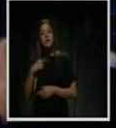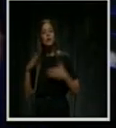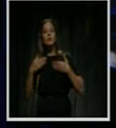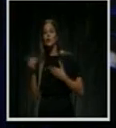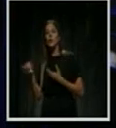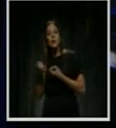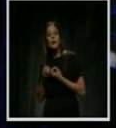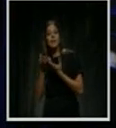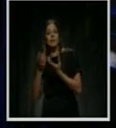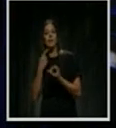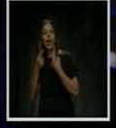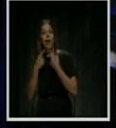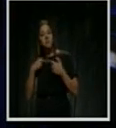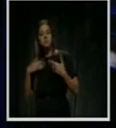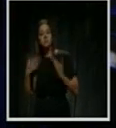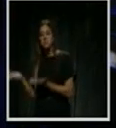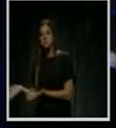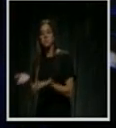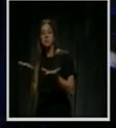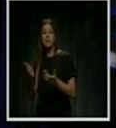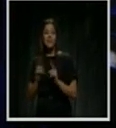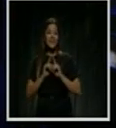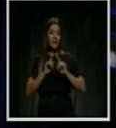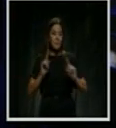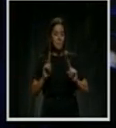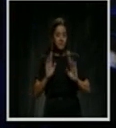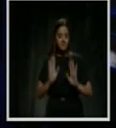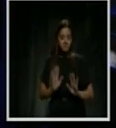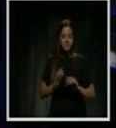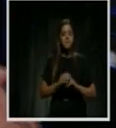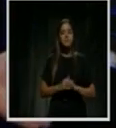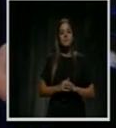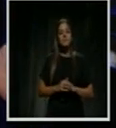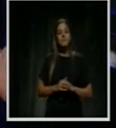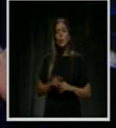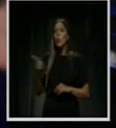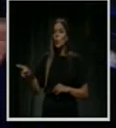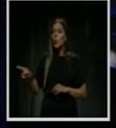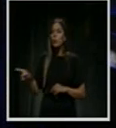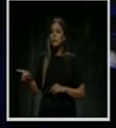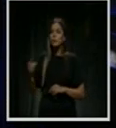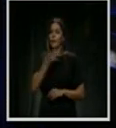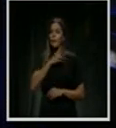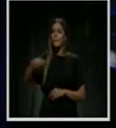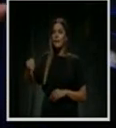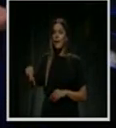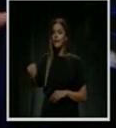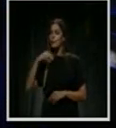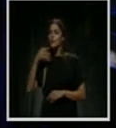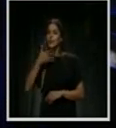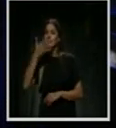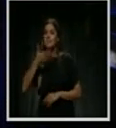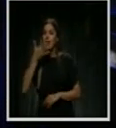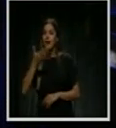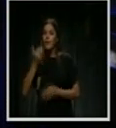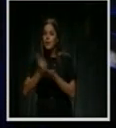nieħu pjaċir da' parti tiegħi, però ma jistax ikun lanqas imbagħad illi din miżinformazzjoni ma tiġix inwieġba. Semma l-kwistjoni ta'